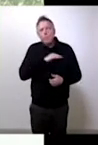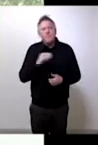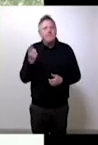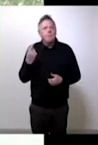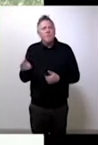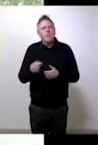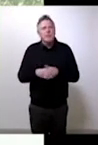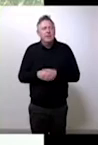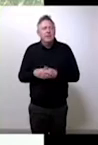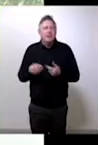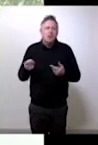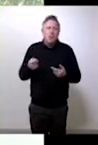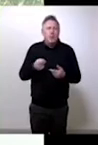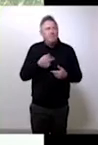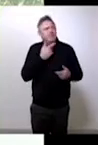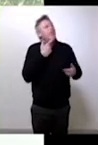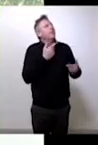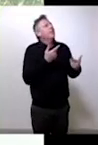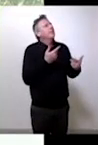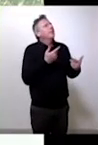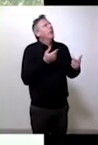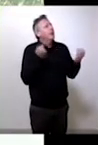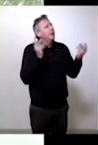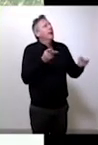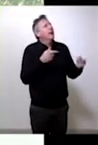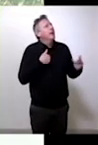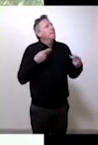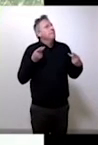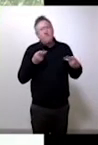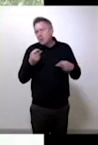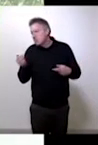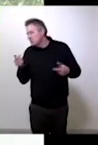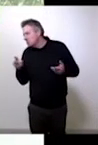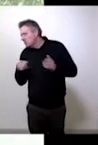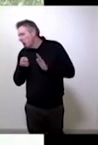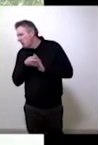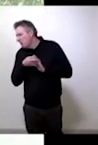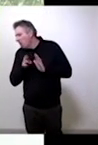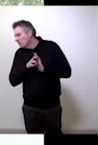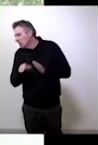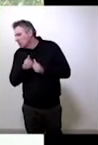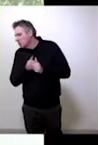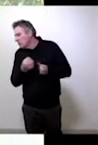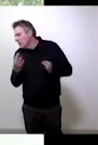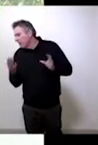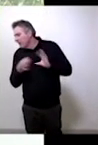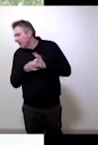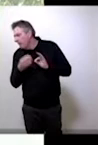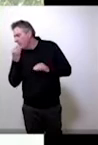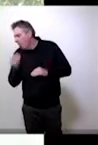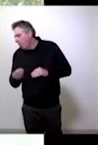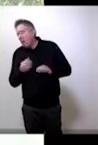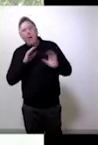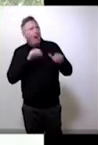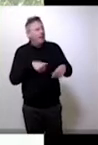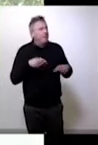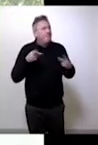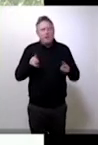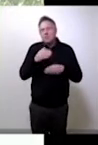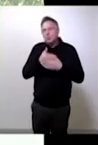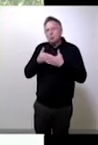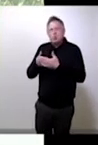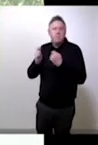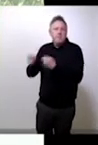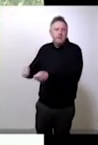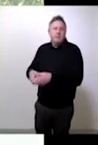des permis dans la mesure où tout est bien tenu et bien cadré par le référentiel et ce premier temps de top départ